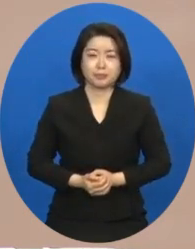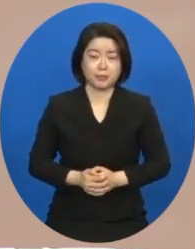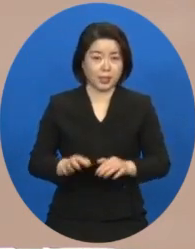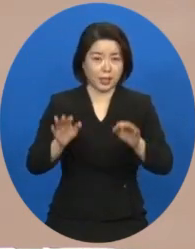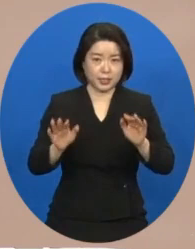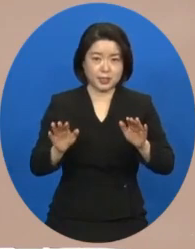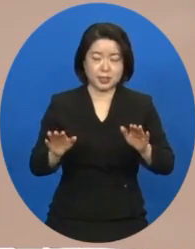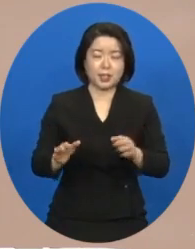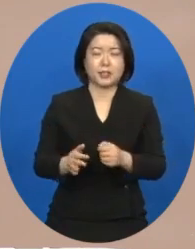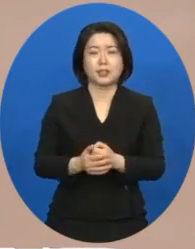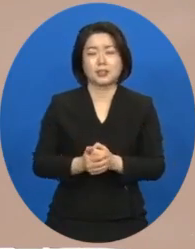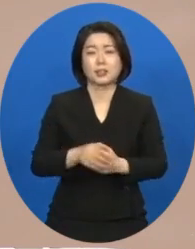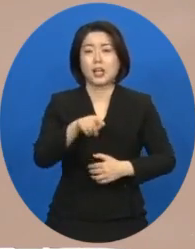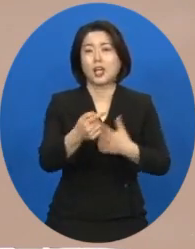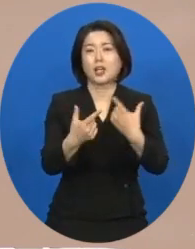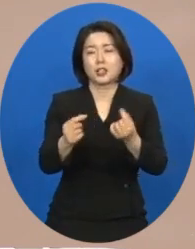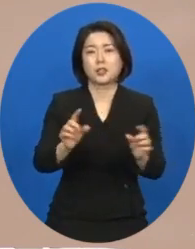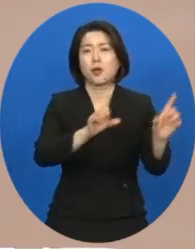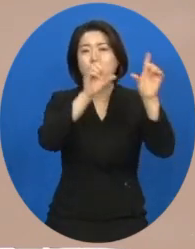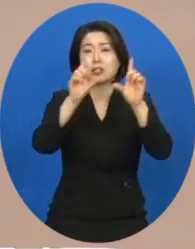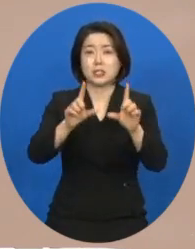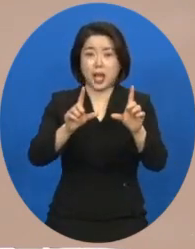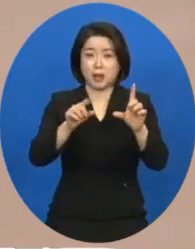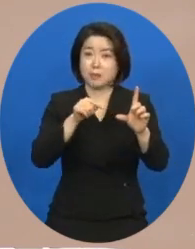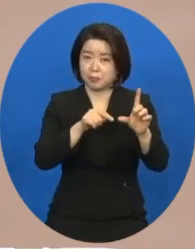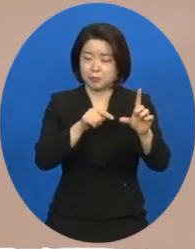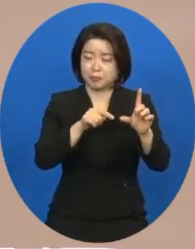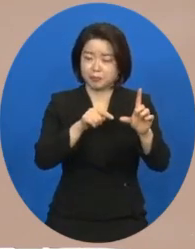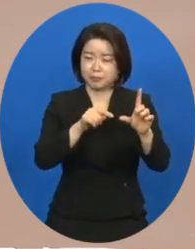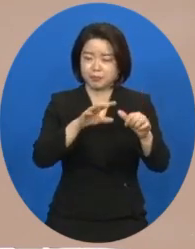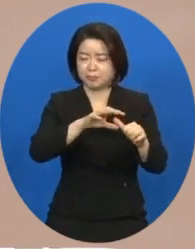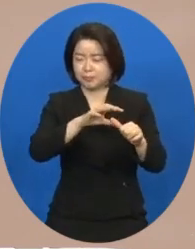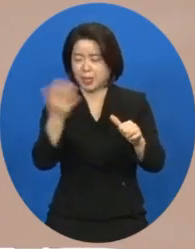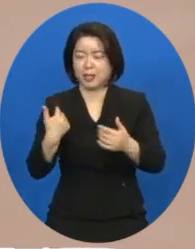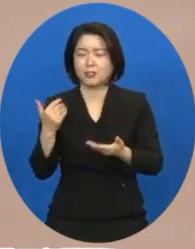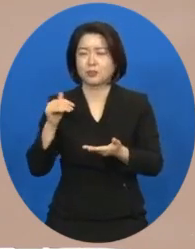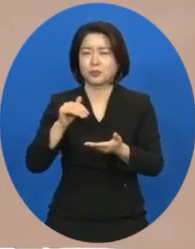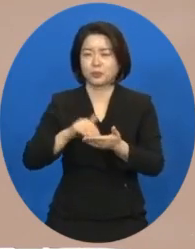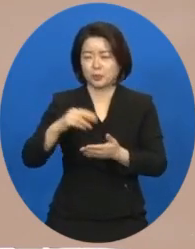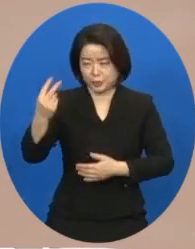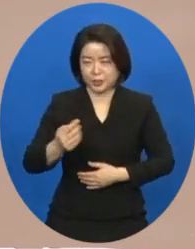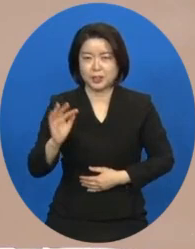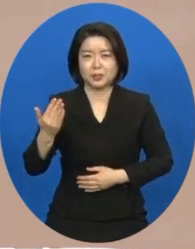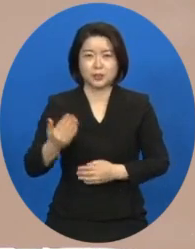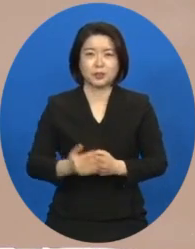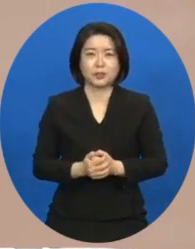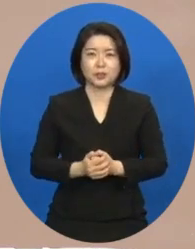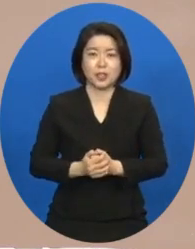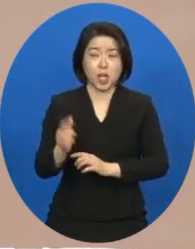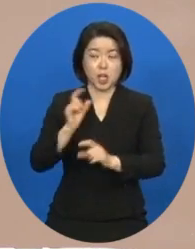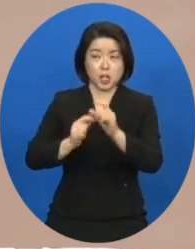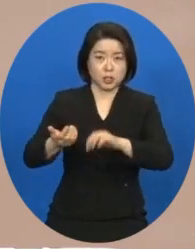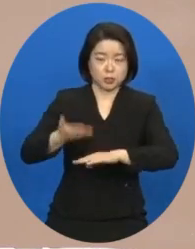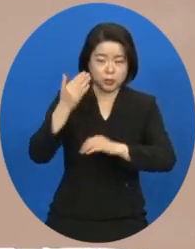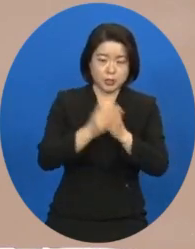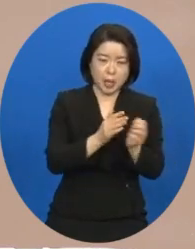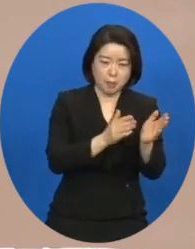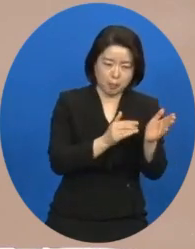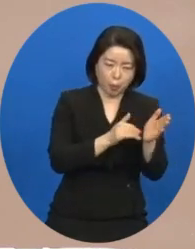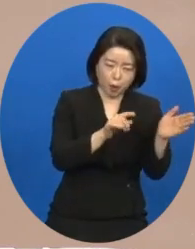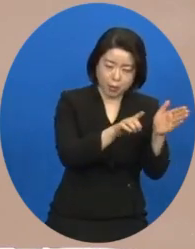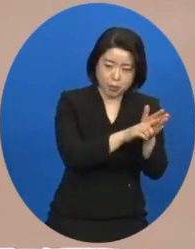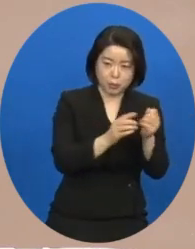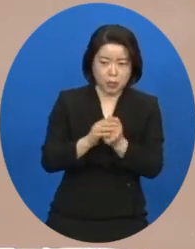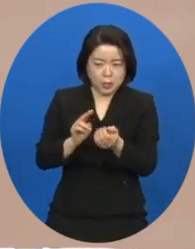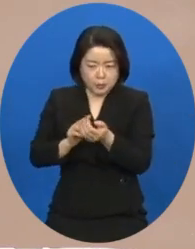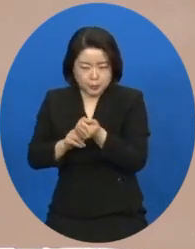이제는 이런 삶에서 우리가 돌이켜야 돼요. 더 이상 남 몰래 믿으려고 그러고 숨어서